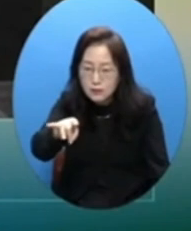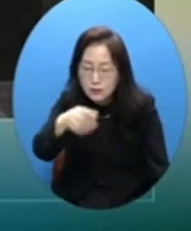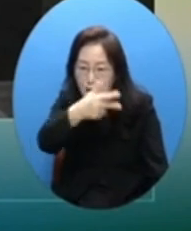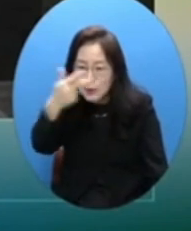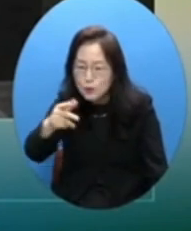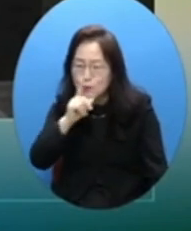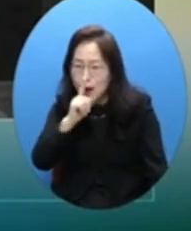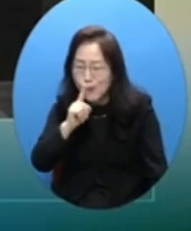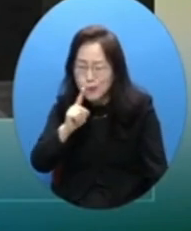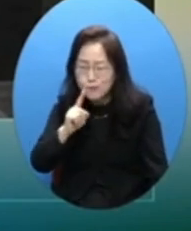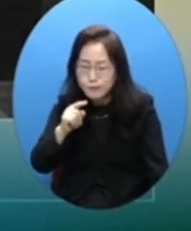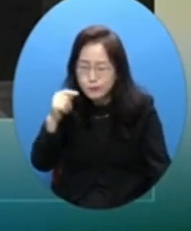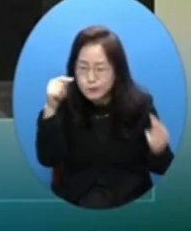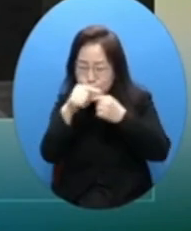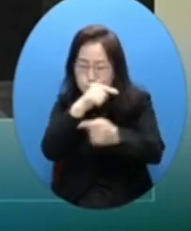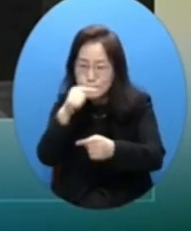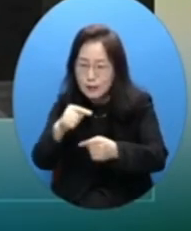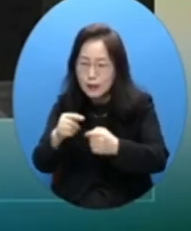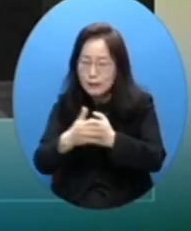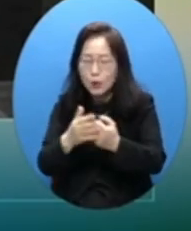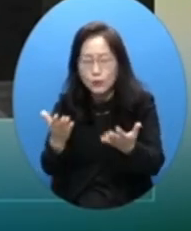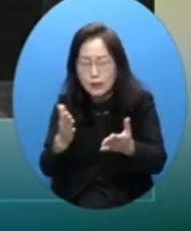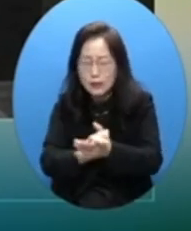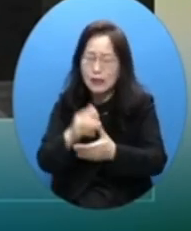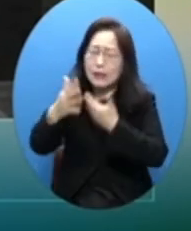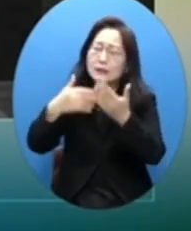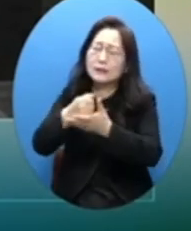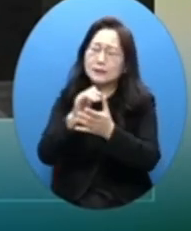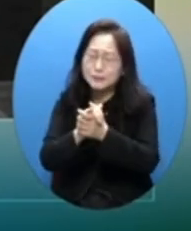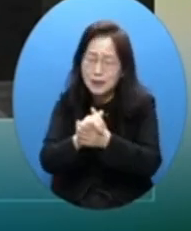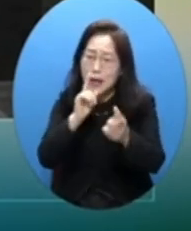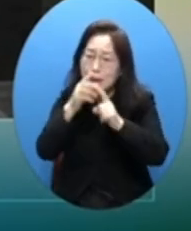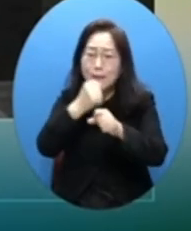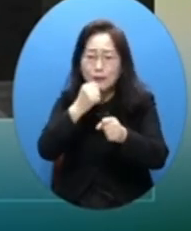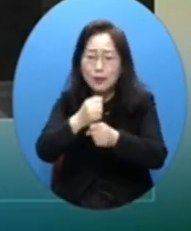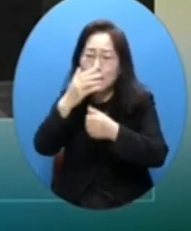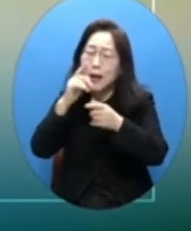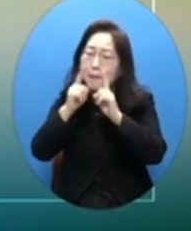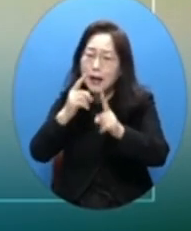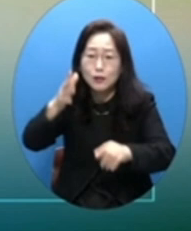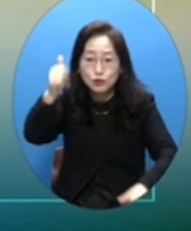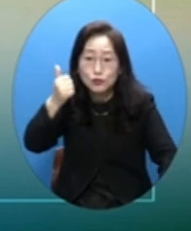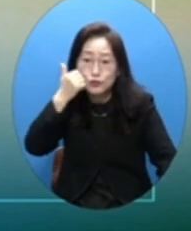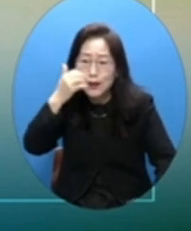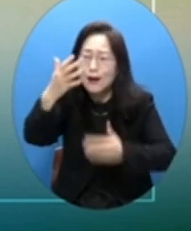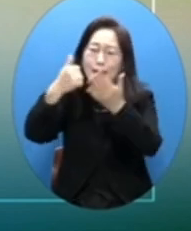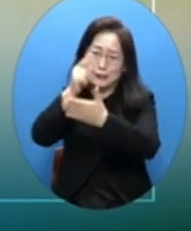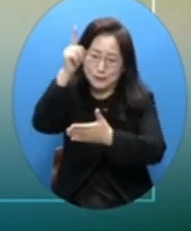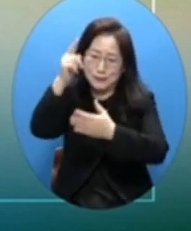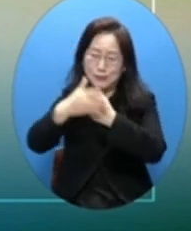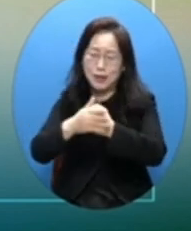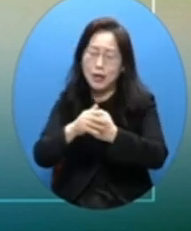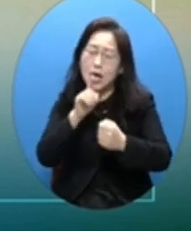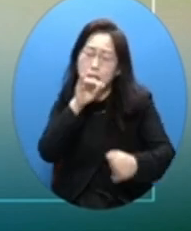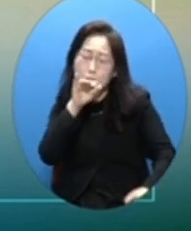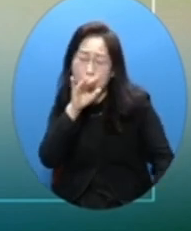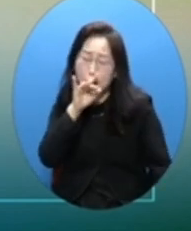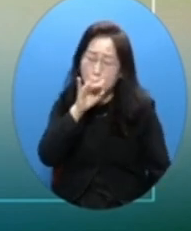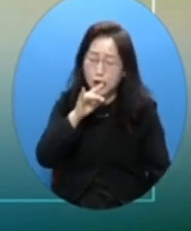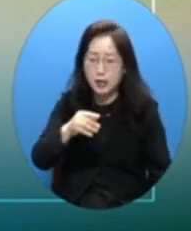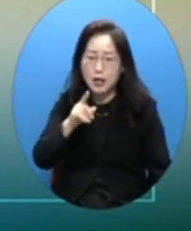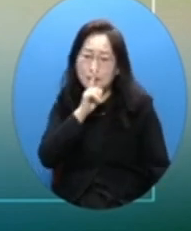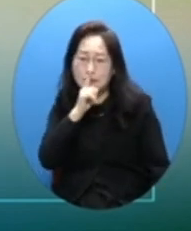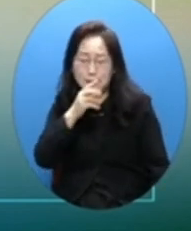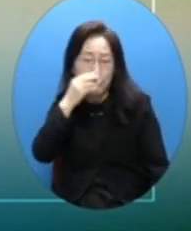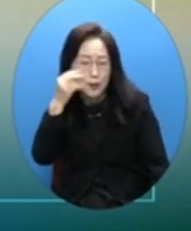난감해서 엎드려서 호텔에서 하나님께 기도합니다 말을 만드신 하나님 말의 주인이신 하나님 제 굳은 열을 풀어 주시옵소서 나를 빨리